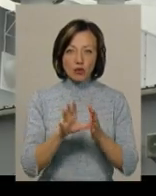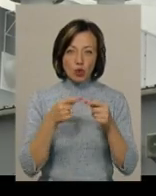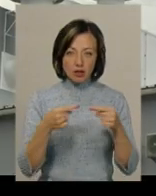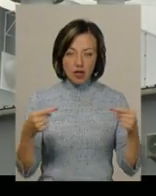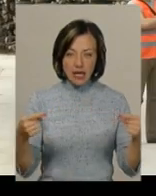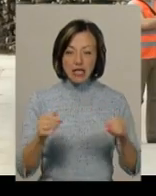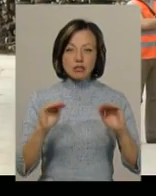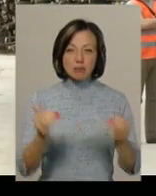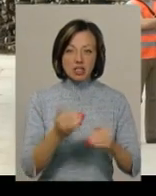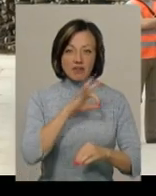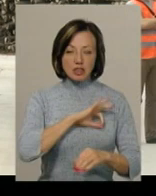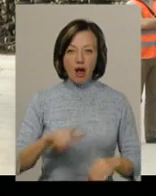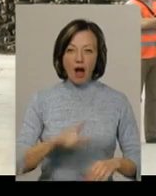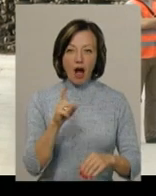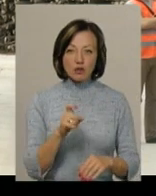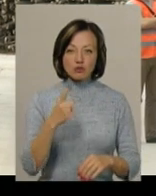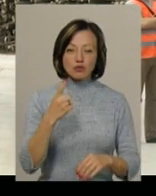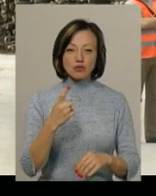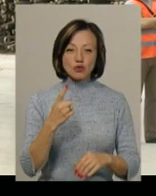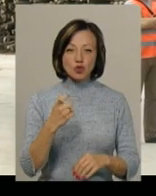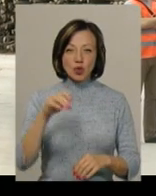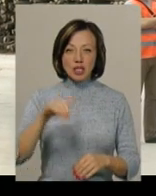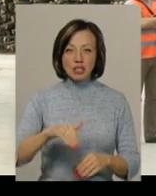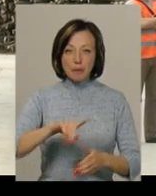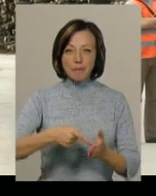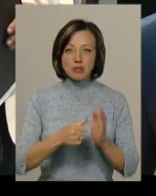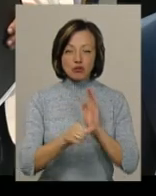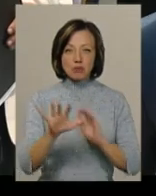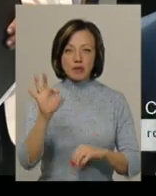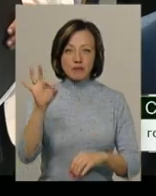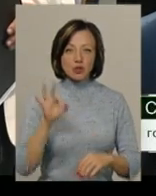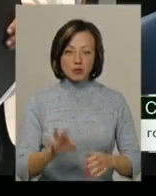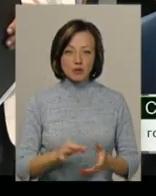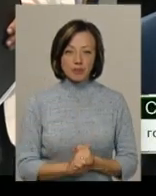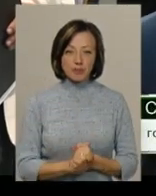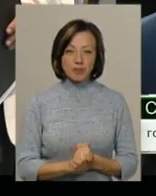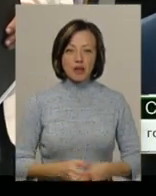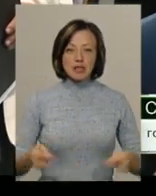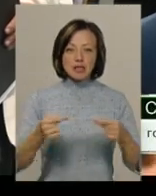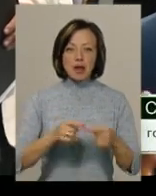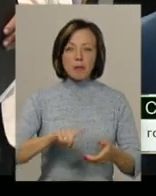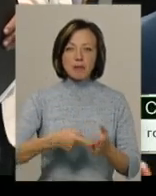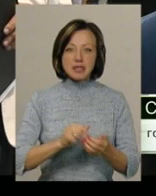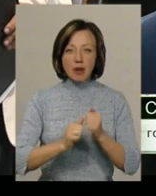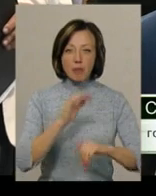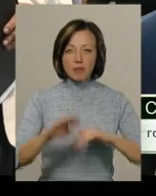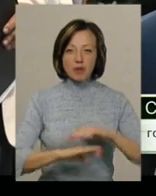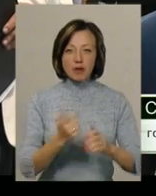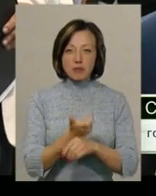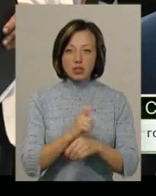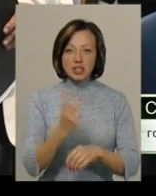енергію і зменшить використання газу у 100 тисячному місті на 65%. Саме в місті Кам'янці більше ніж 200